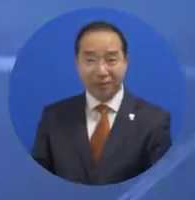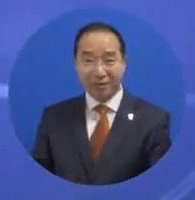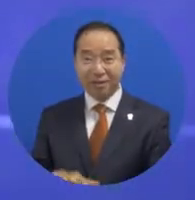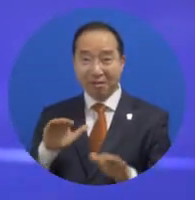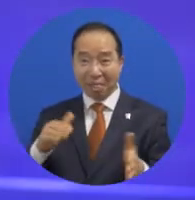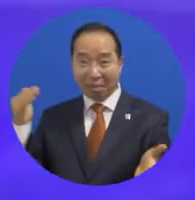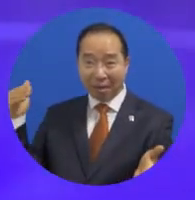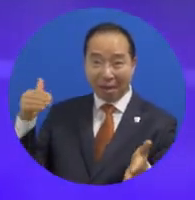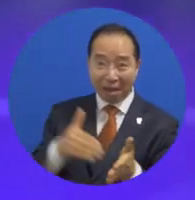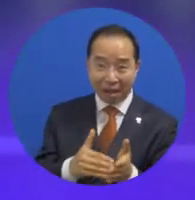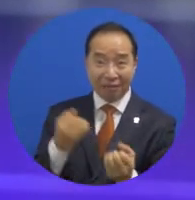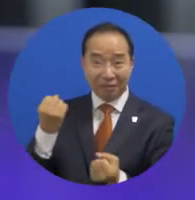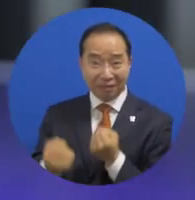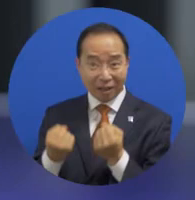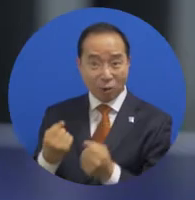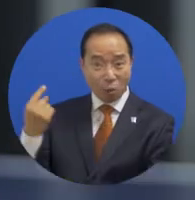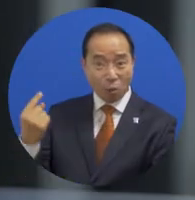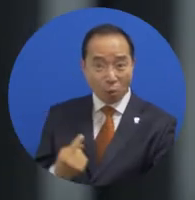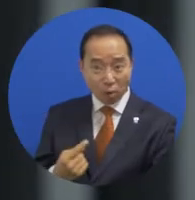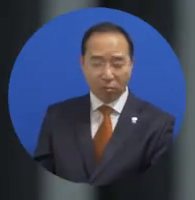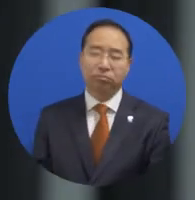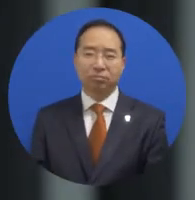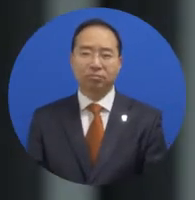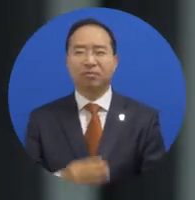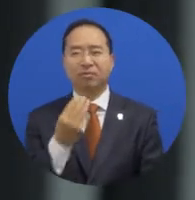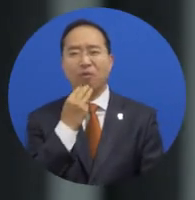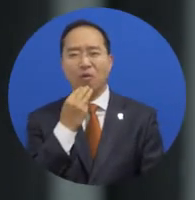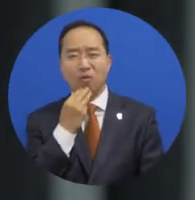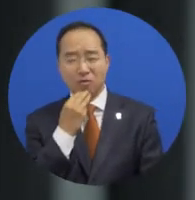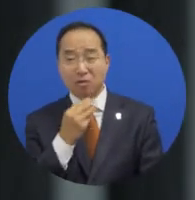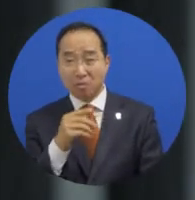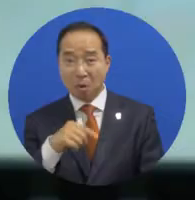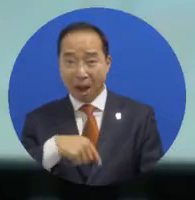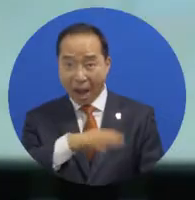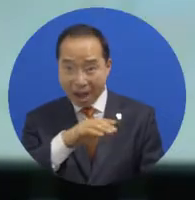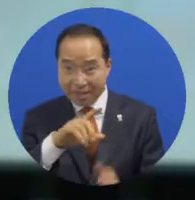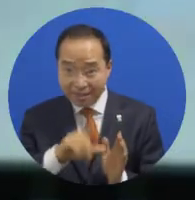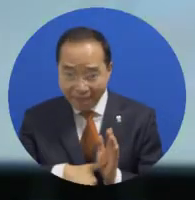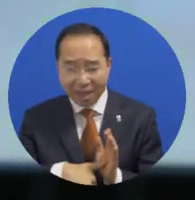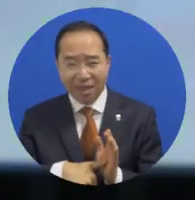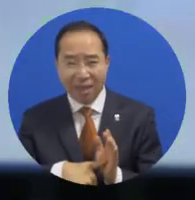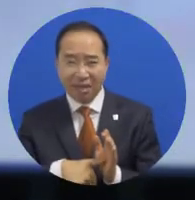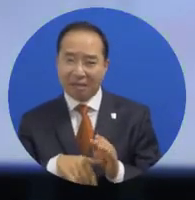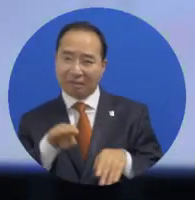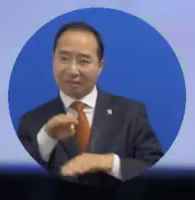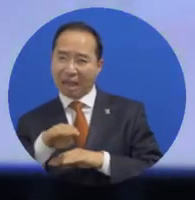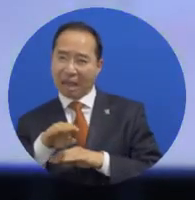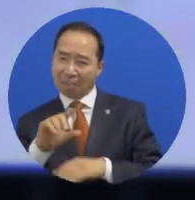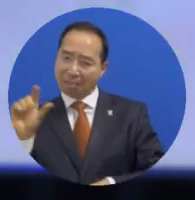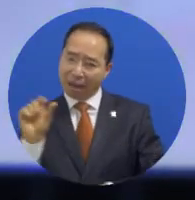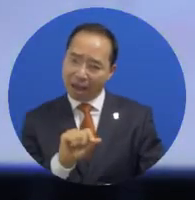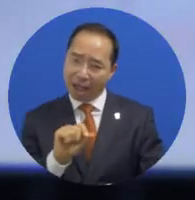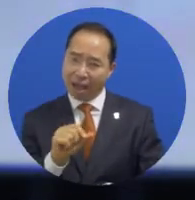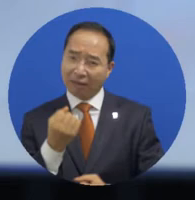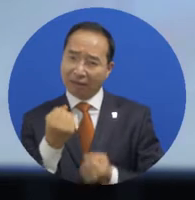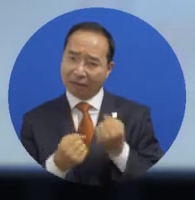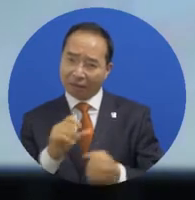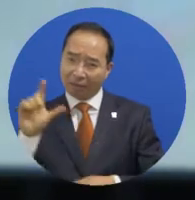직접 타고 오신 건가요? 서울에 볼일 있을 때 이렇게 자전거가 빠른지 차가 빠른지 항상 먼저 검색해봐요.